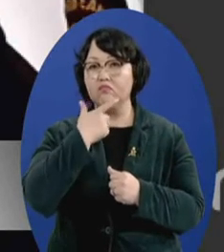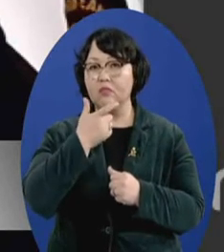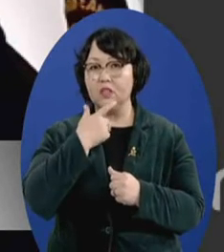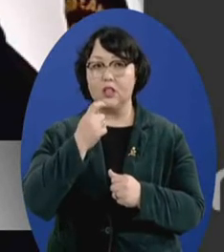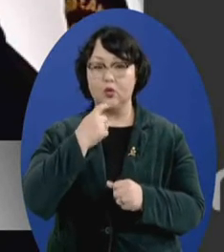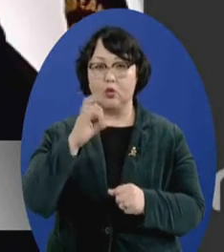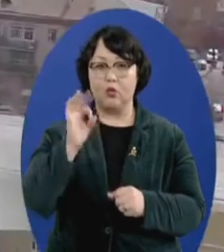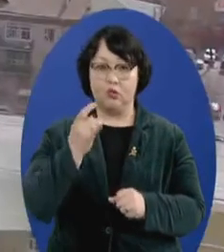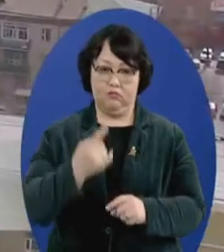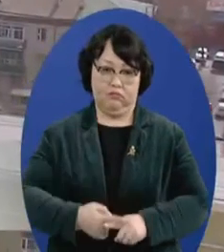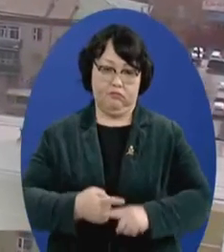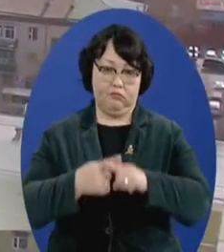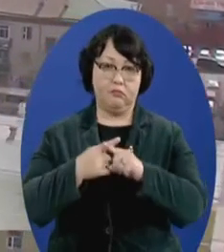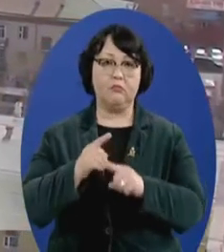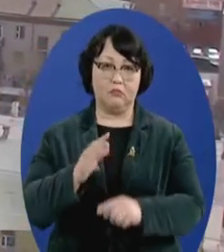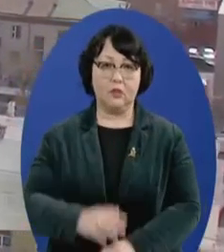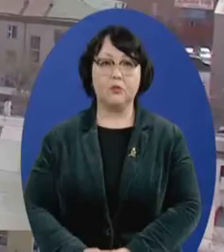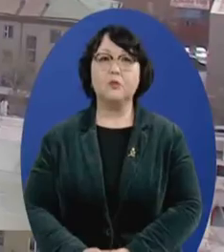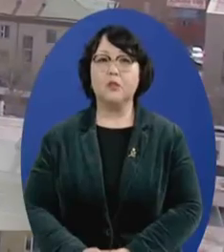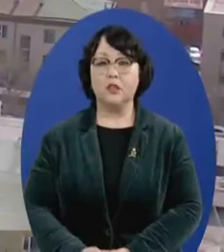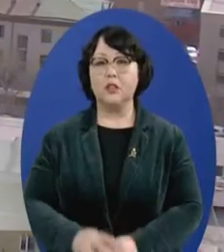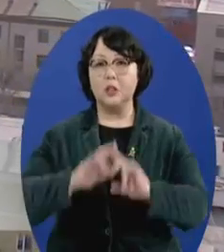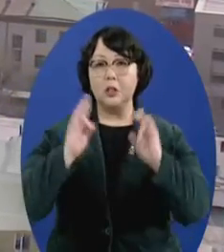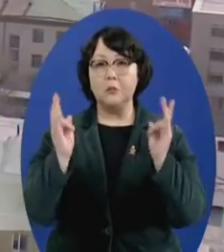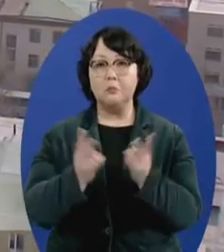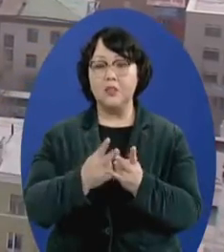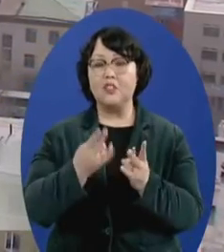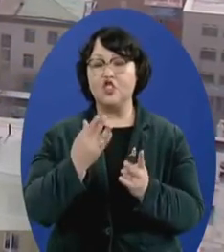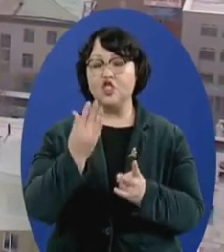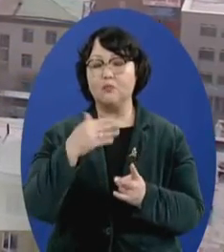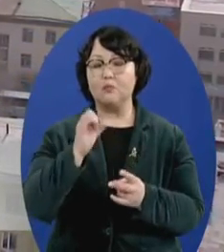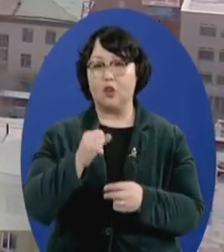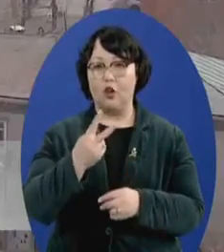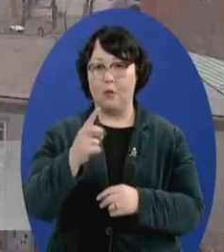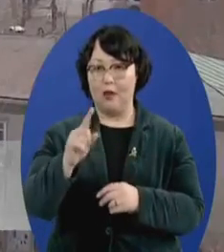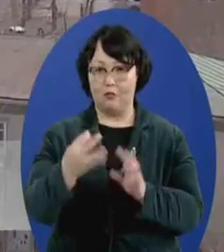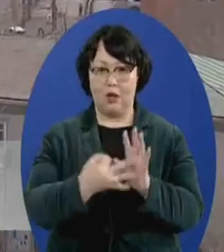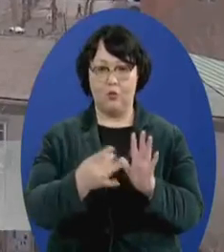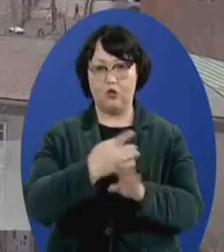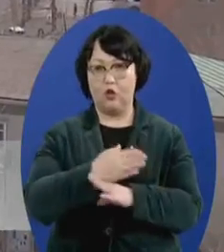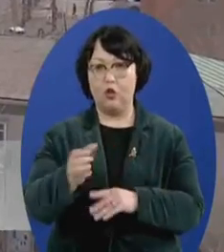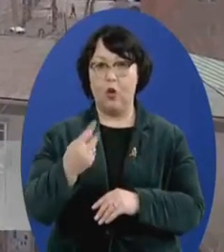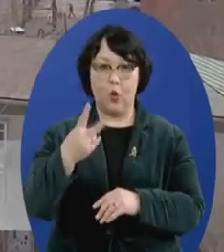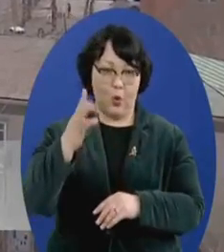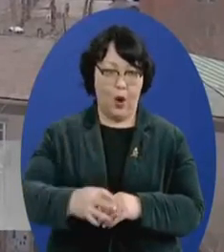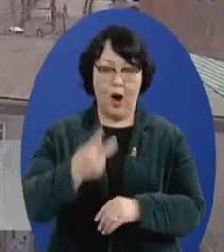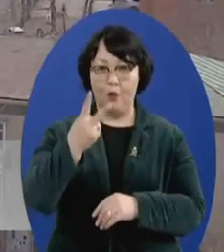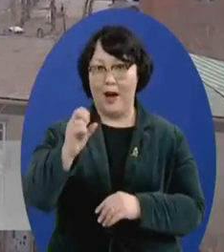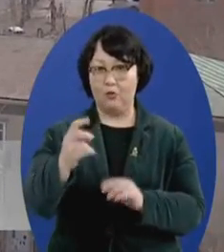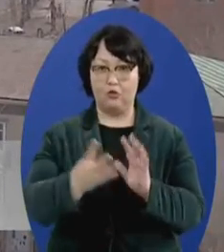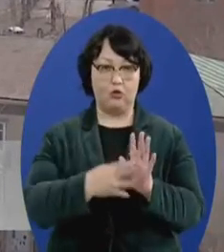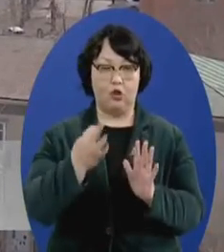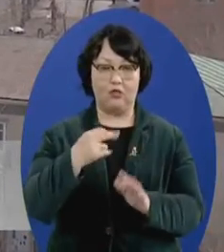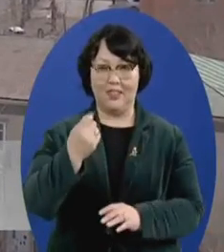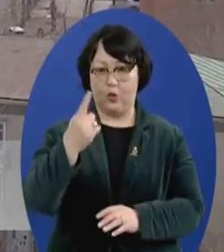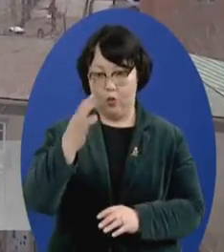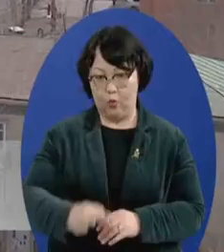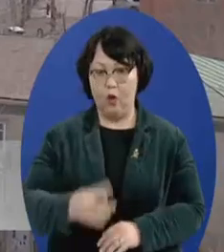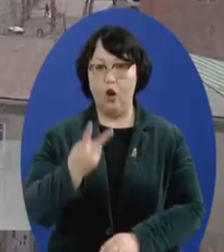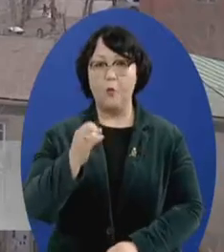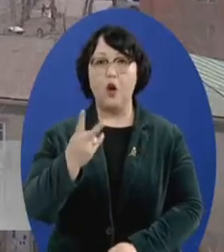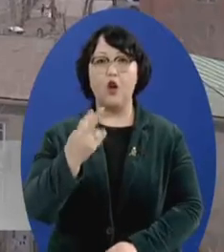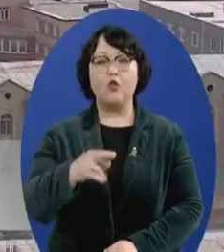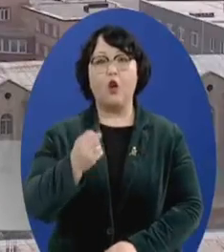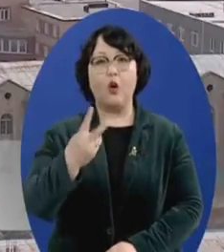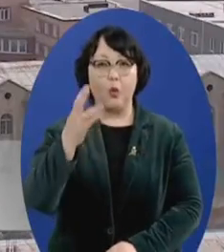үр ихсээд байх нэ. Нийгмийн даатгалын шимтгэлийг 2018 оноос эхлэн 2%, 2019 онд 1%, 2020 онд 2%